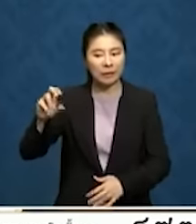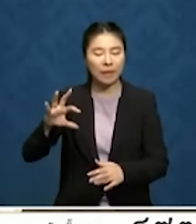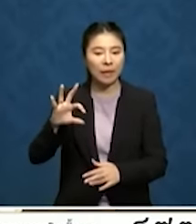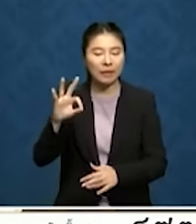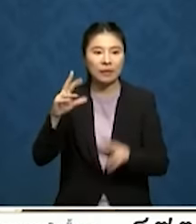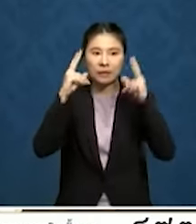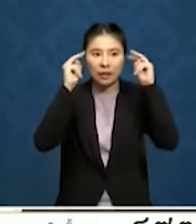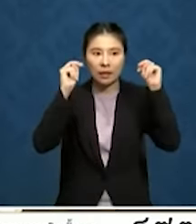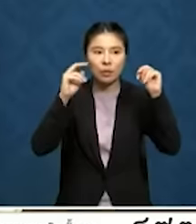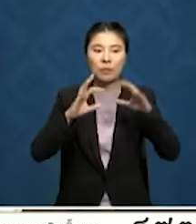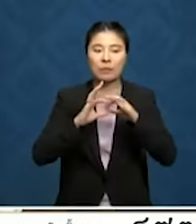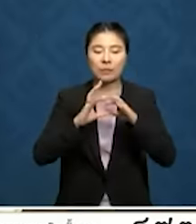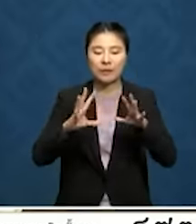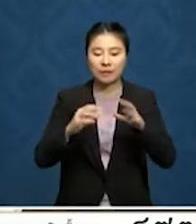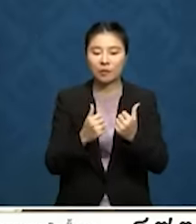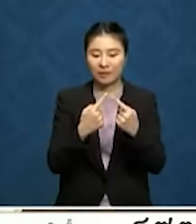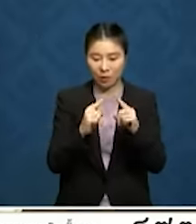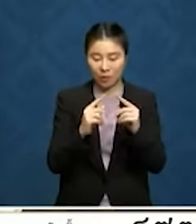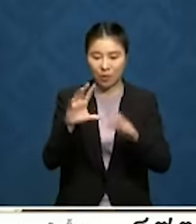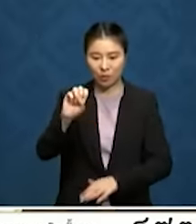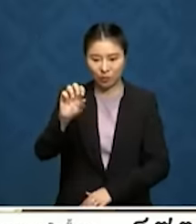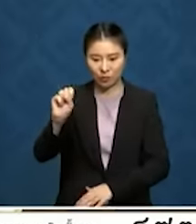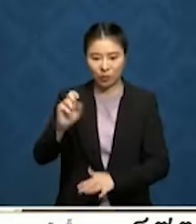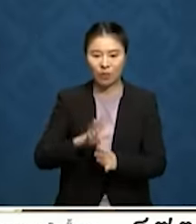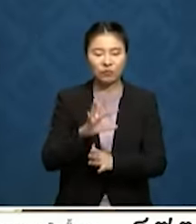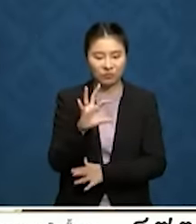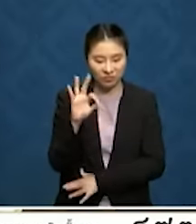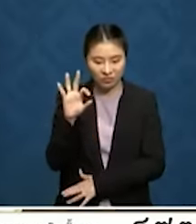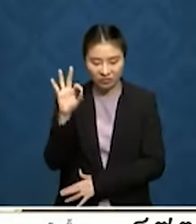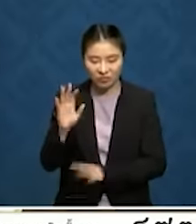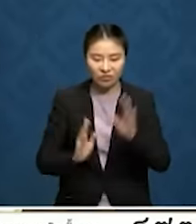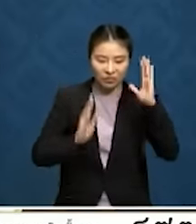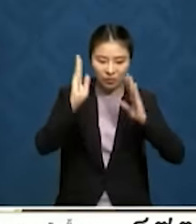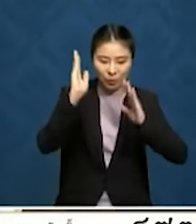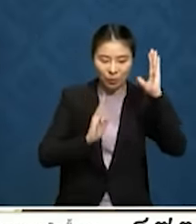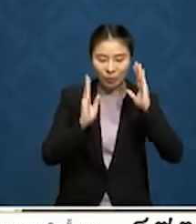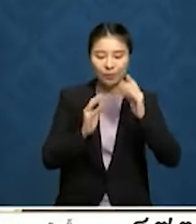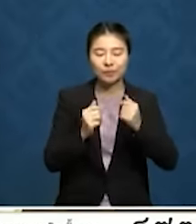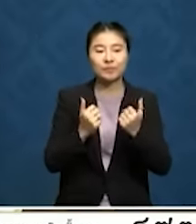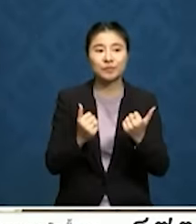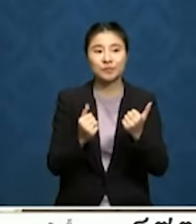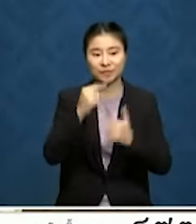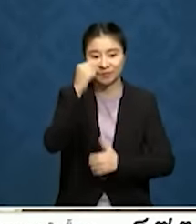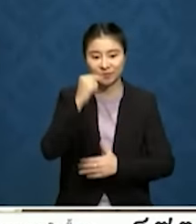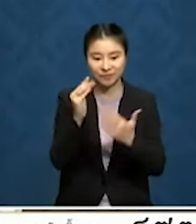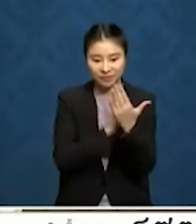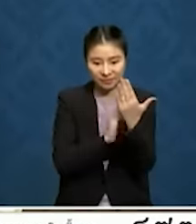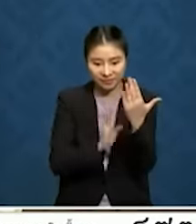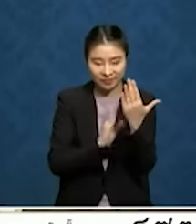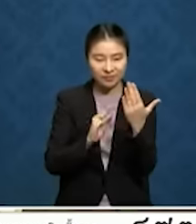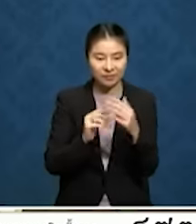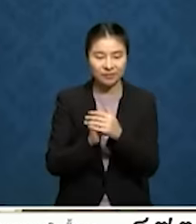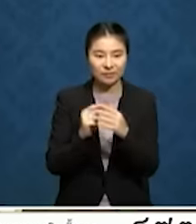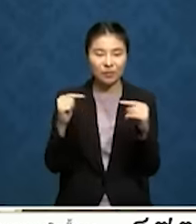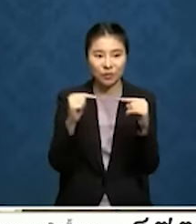ในวันนี้ครับประเทศไทยเดินทางมาถึงจุดที่เราเรียกกันว่าช่วงขา